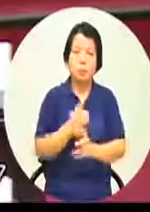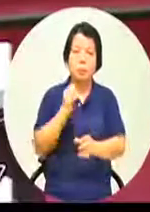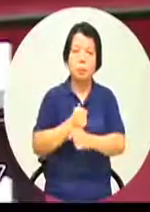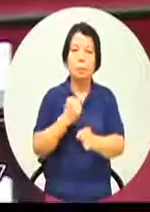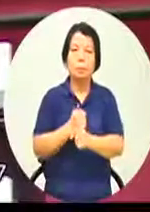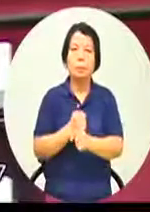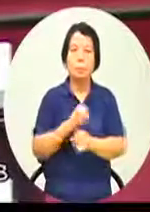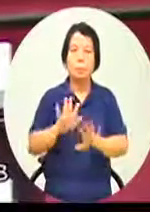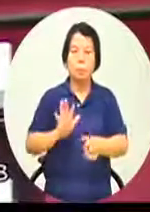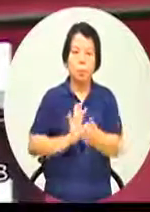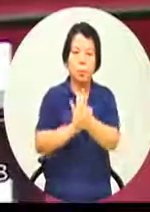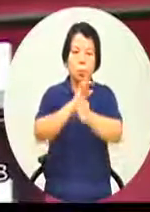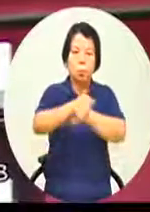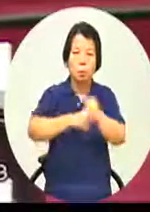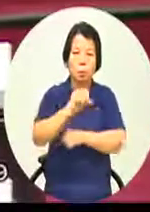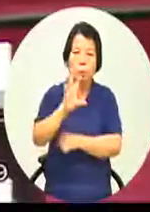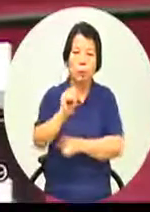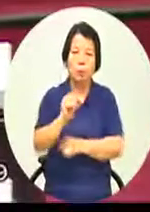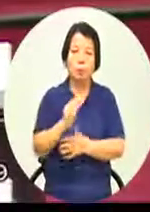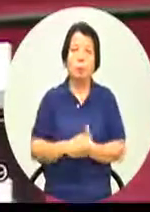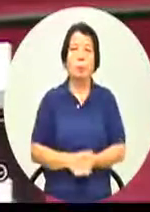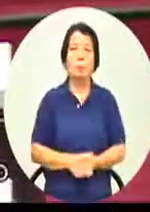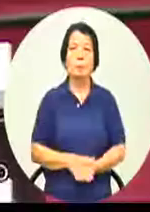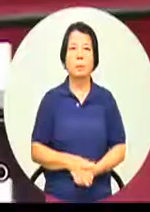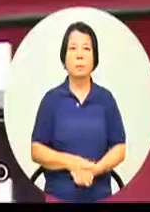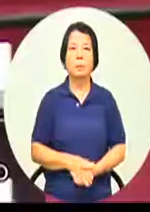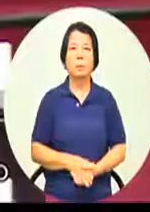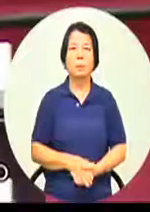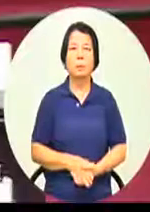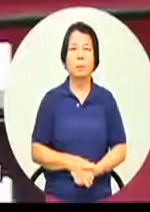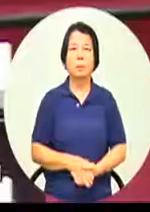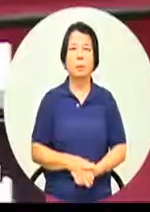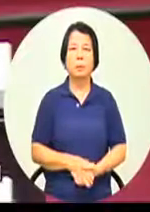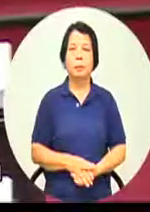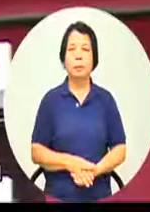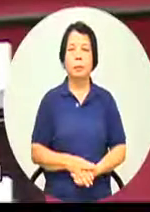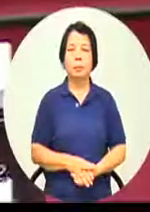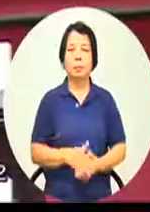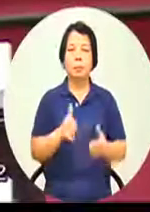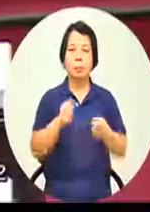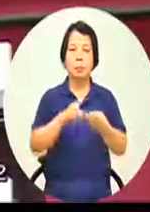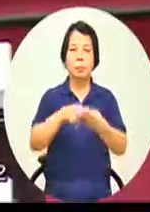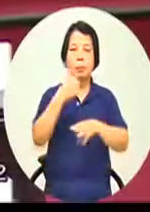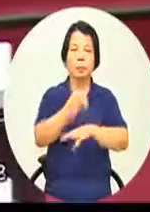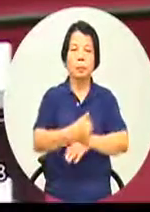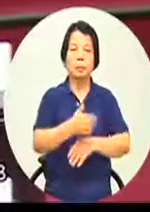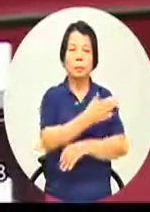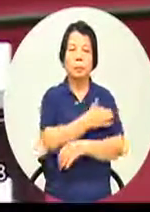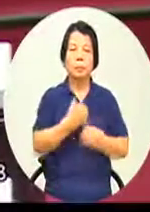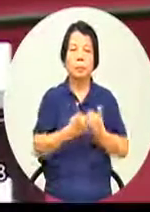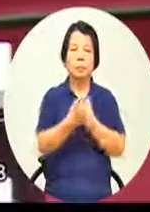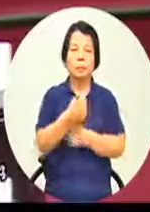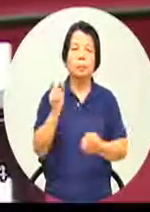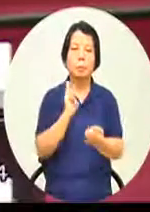推动？ 好，请处长答复。 谢谢主席，谢谢陈议员对我们